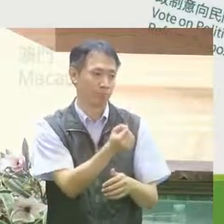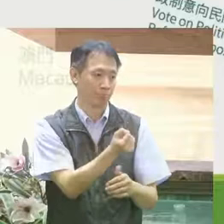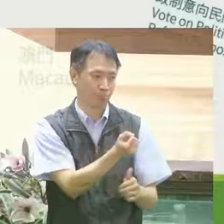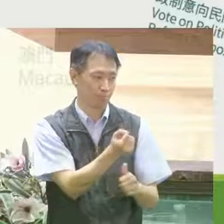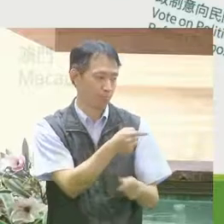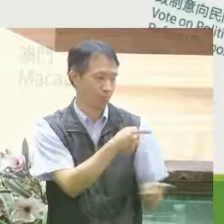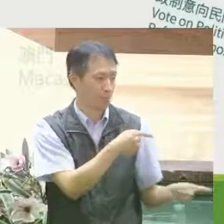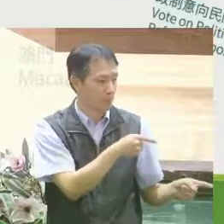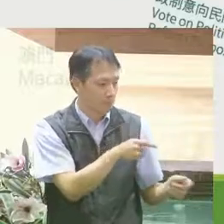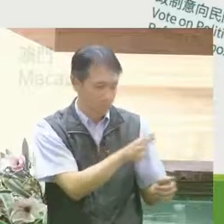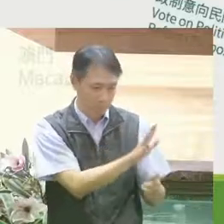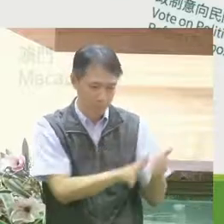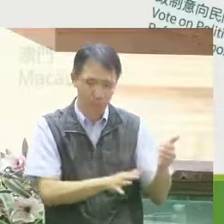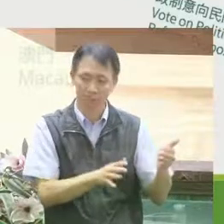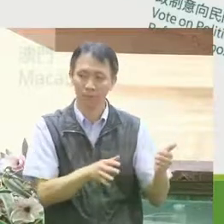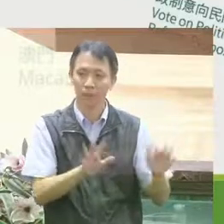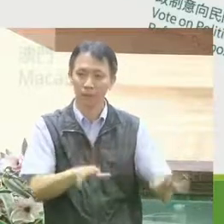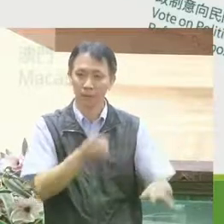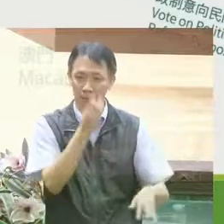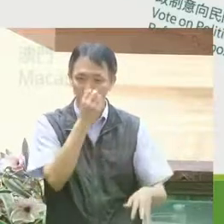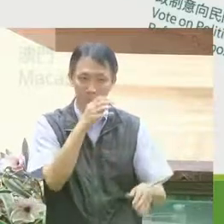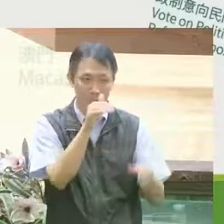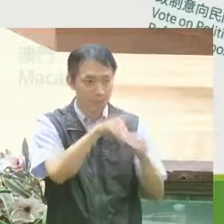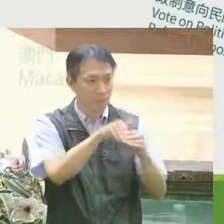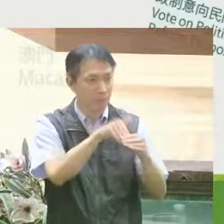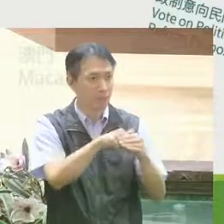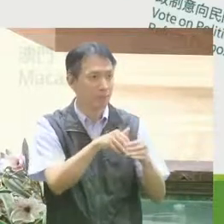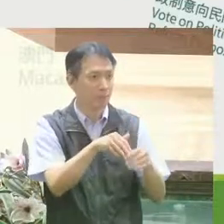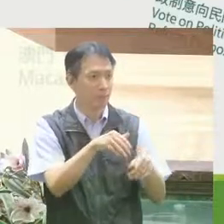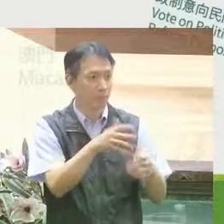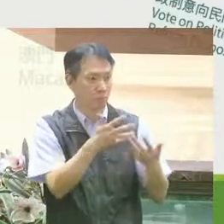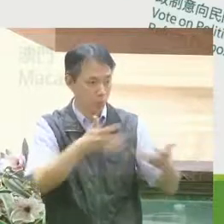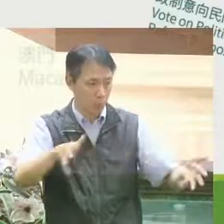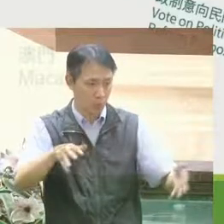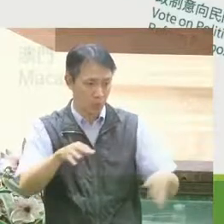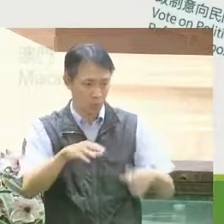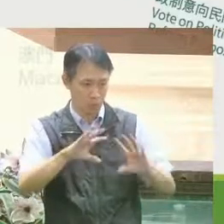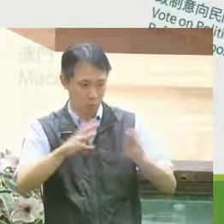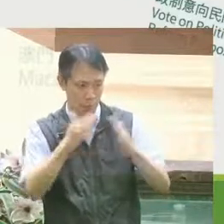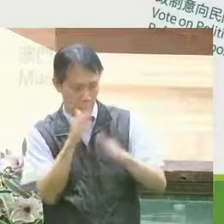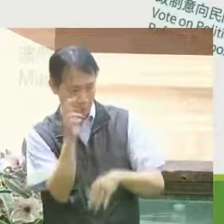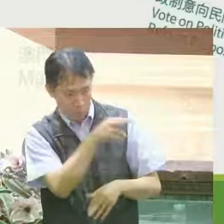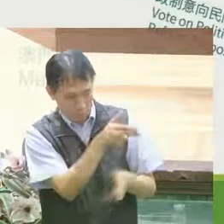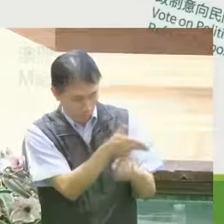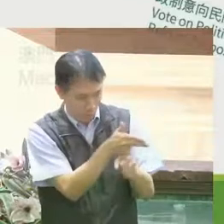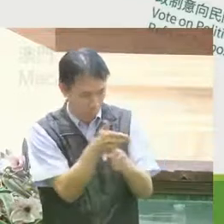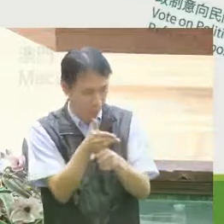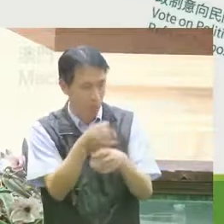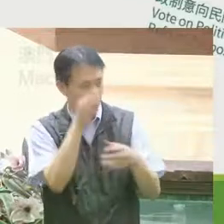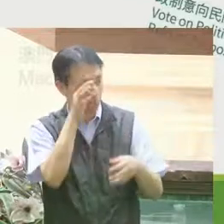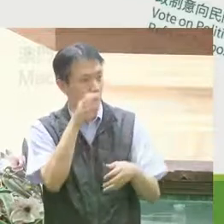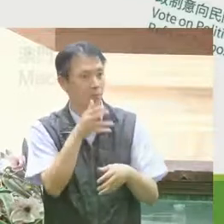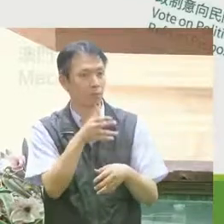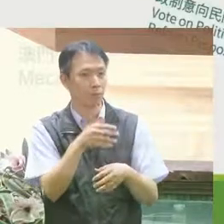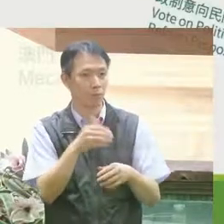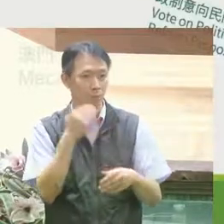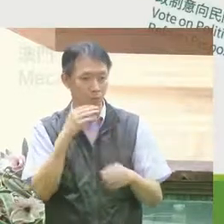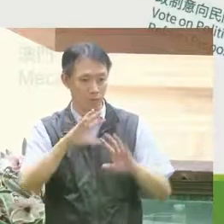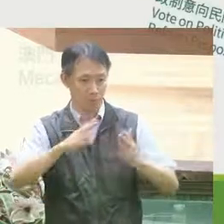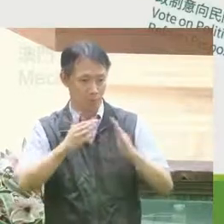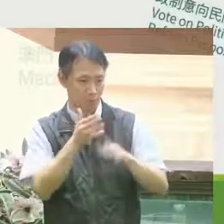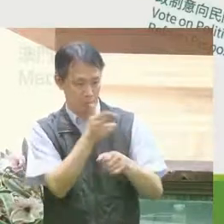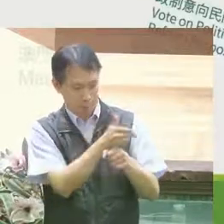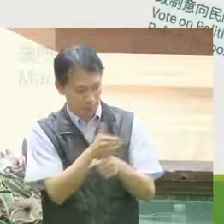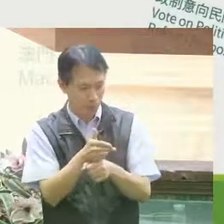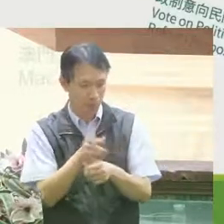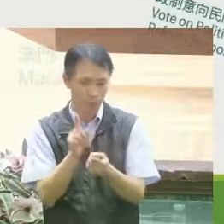所启发。香港投票有很多的国际媒体关注，但一般来说，国际媒体对澳门公民